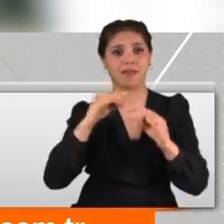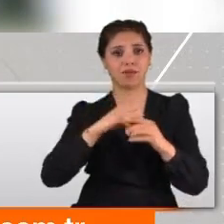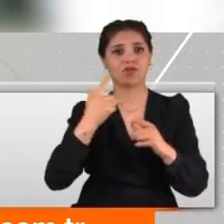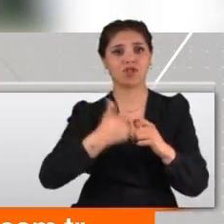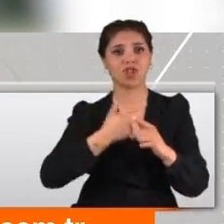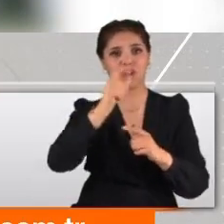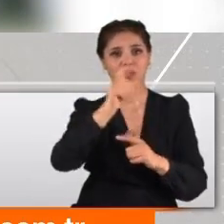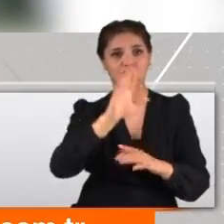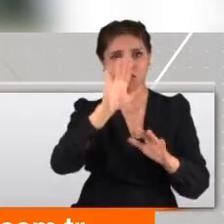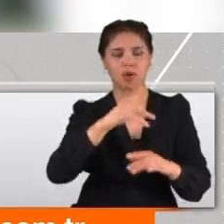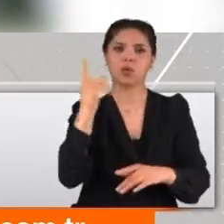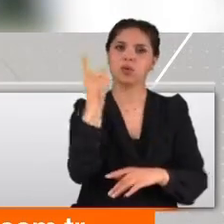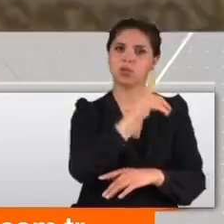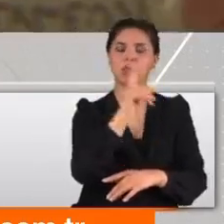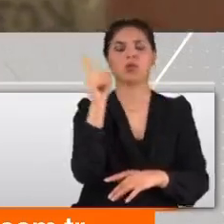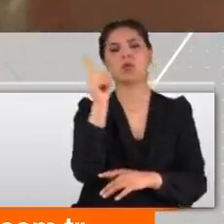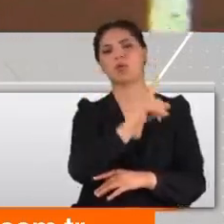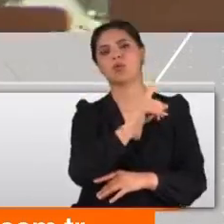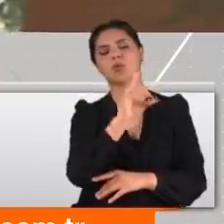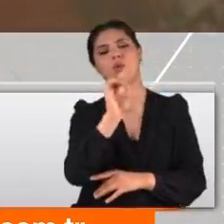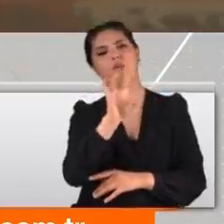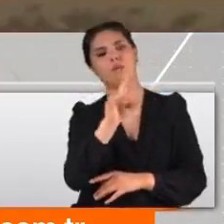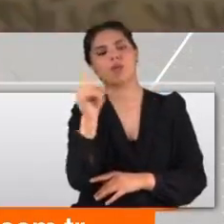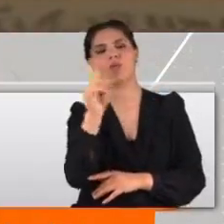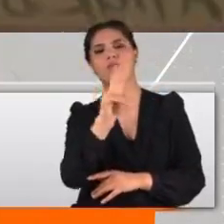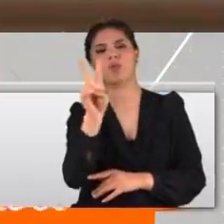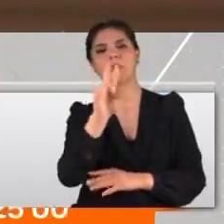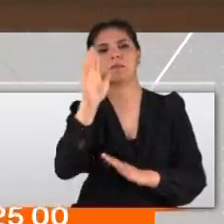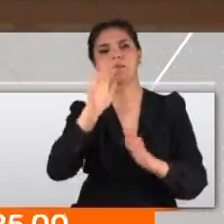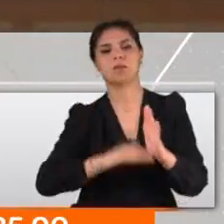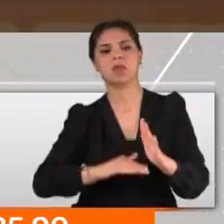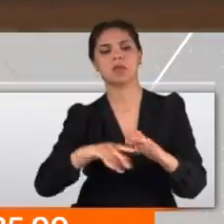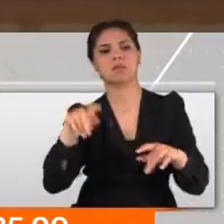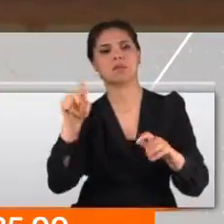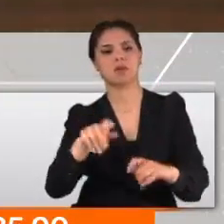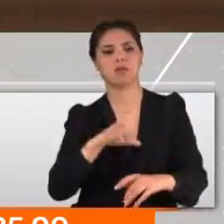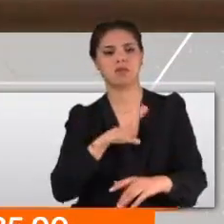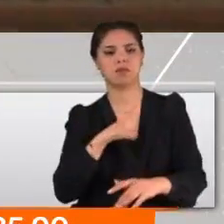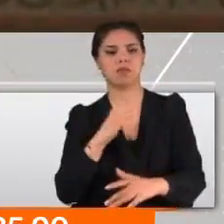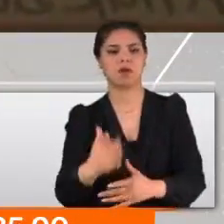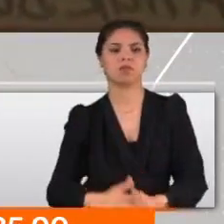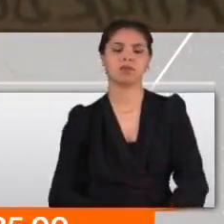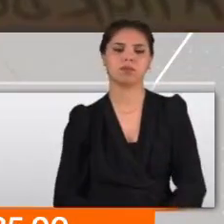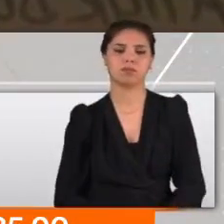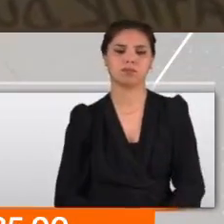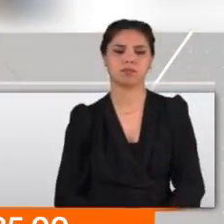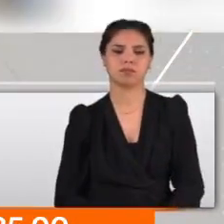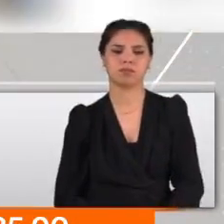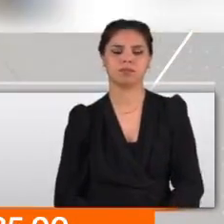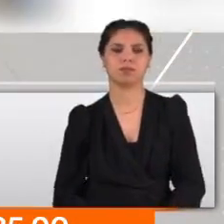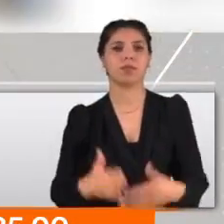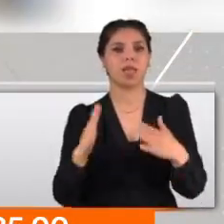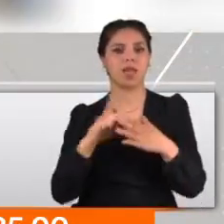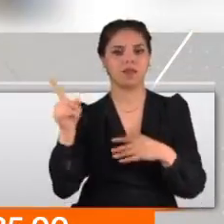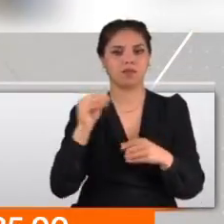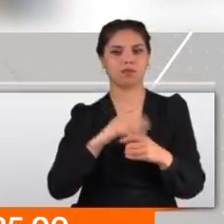için %10, %15 hatta %20'lere varan indirimlerle alıcıyı çekmek istiyor. Düşünün ki